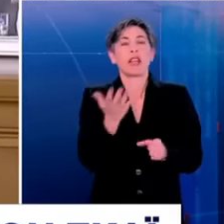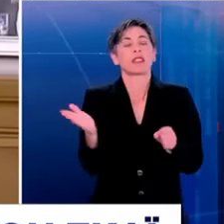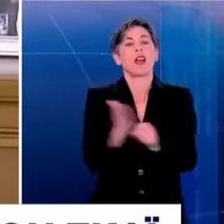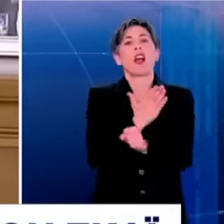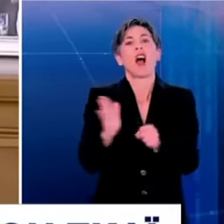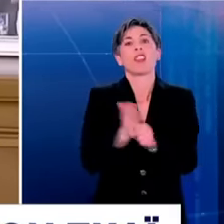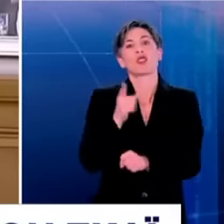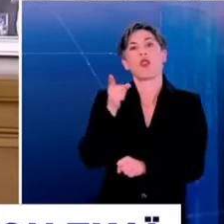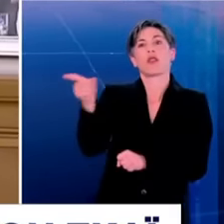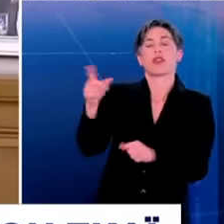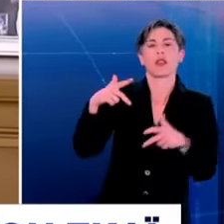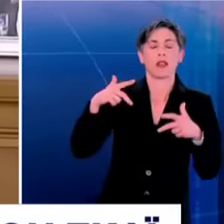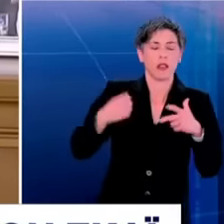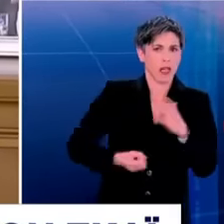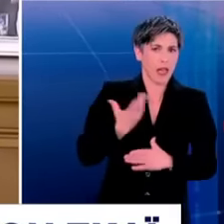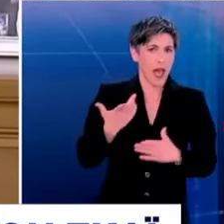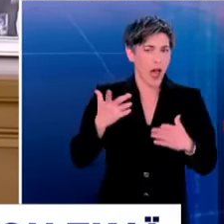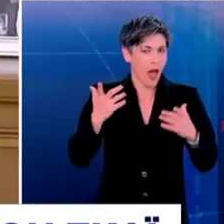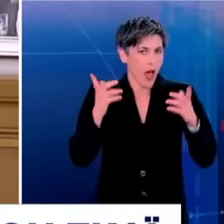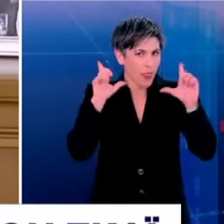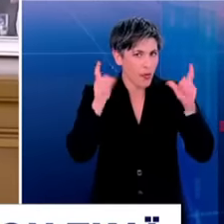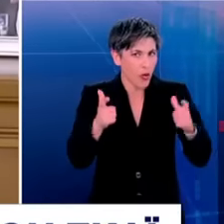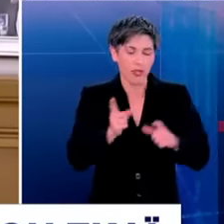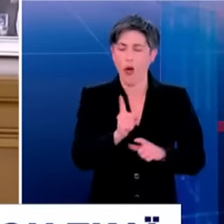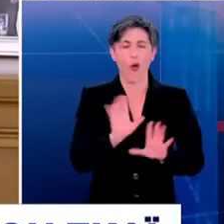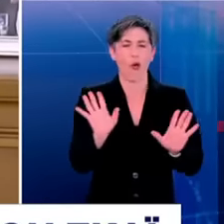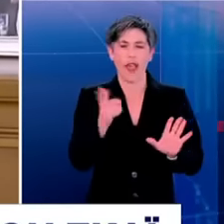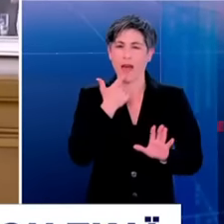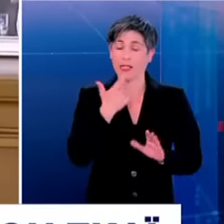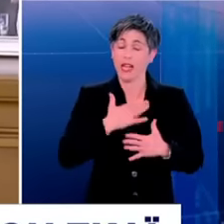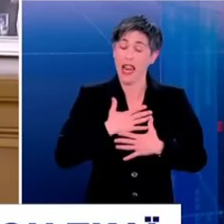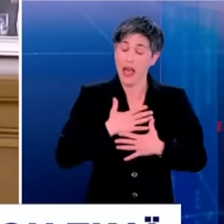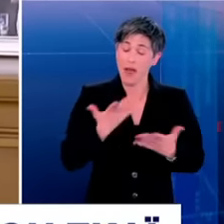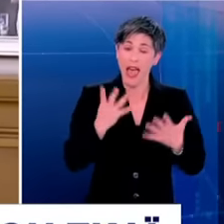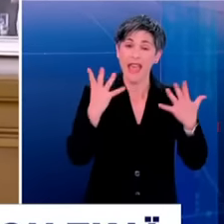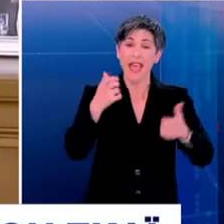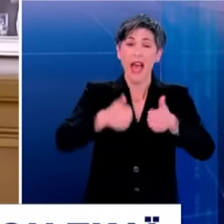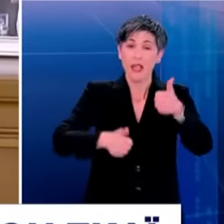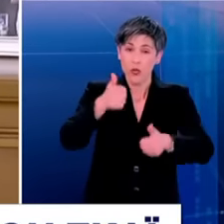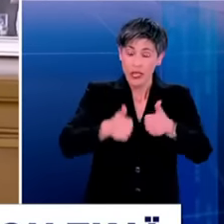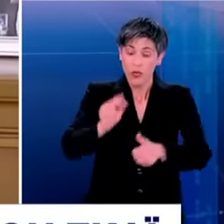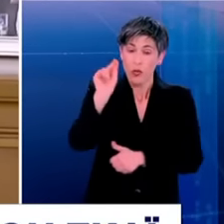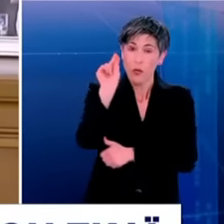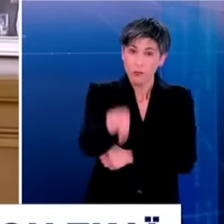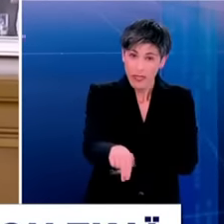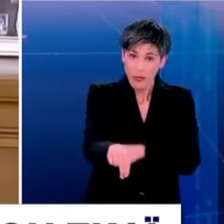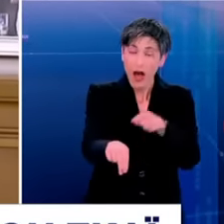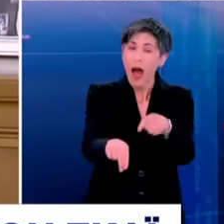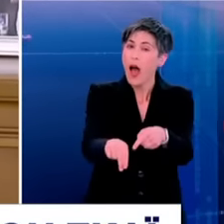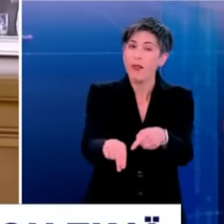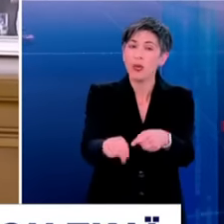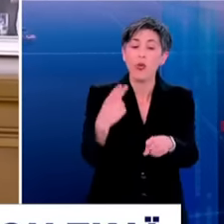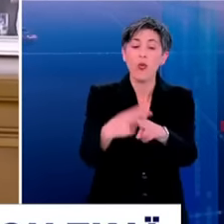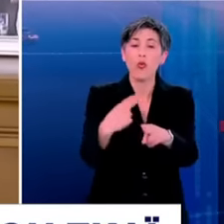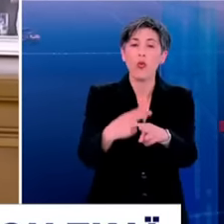το πολιτικό μήνυμα το οποίο θα εκπαινθεί από την κάλπη της 9ης Ιουνίου πρέπει να αποπνέει σταθερότητα, σιγουριά και